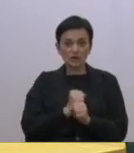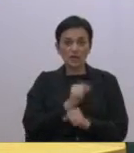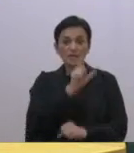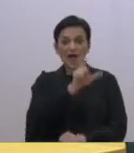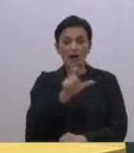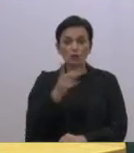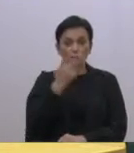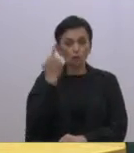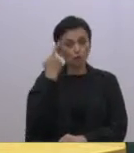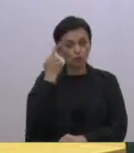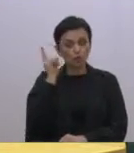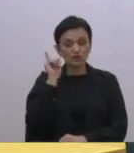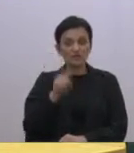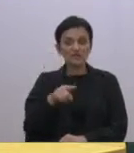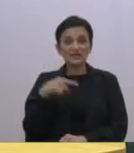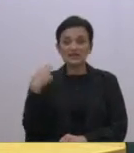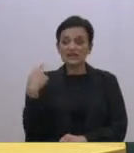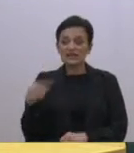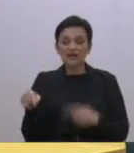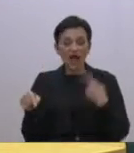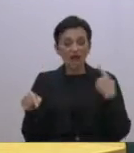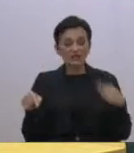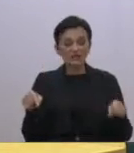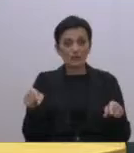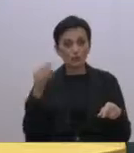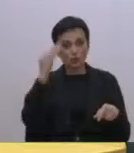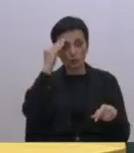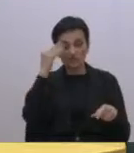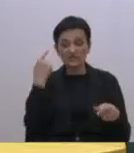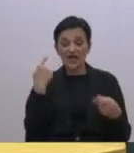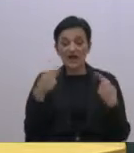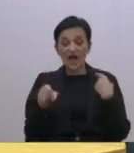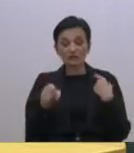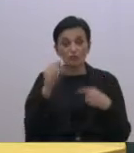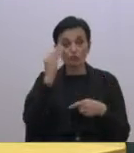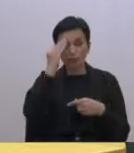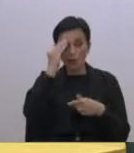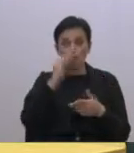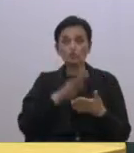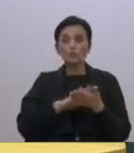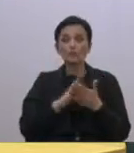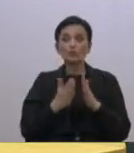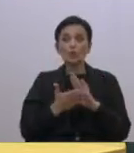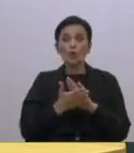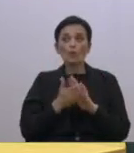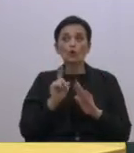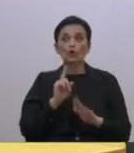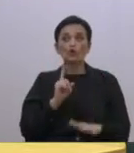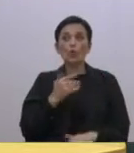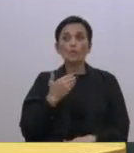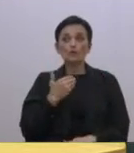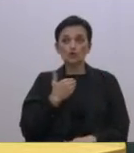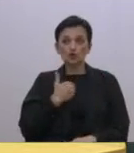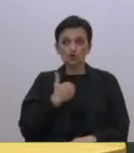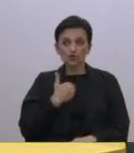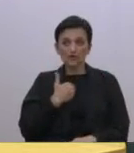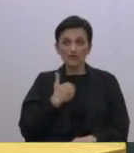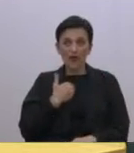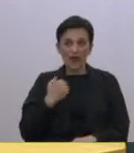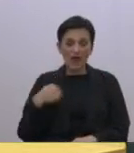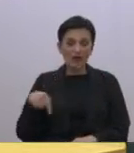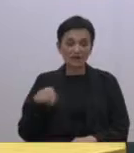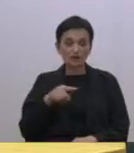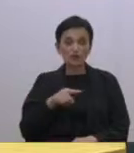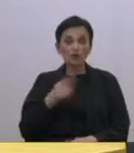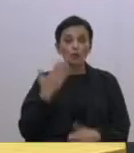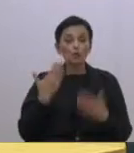იცოდნენ განსხვავებული პოზიცია და განსხვავებული პოზიცია მდგომარეობს იმაში, რომ ჩვენ იმ